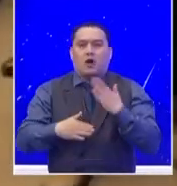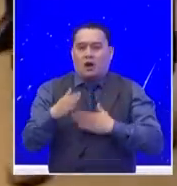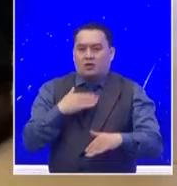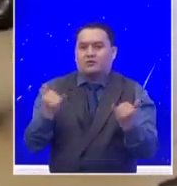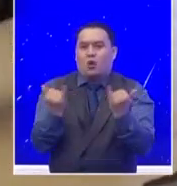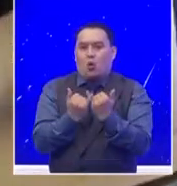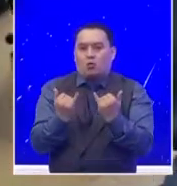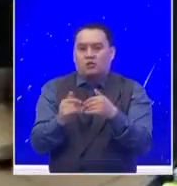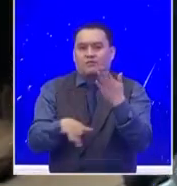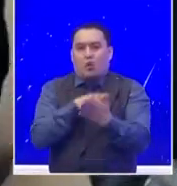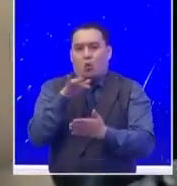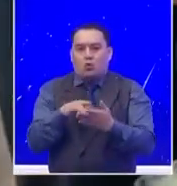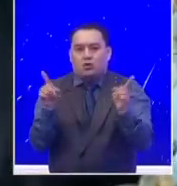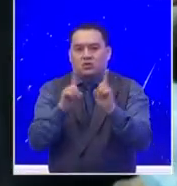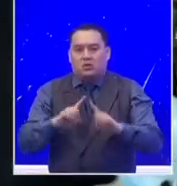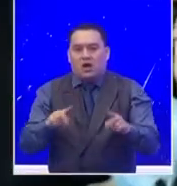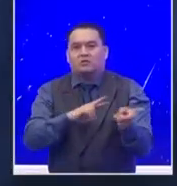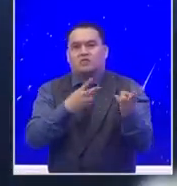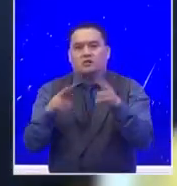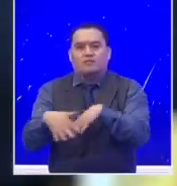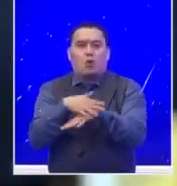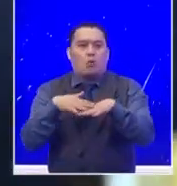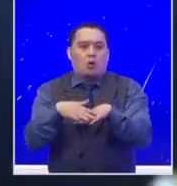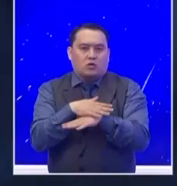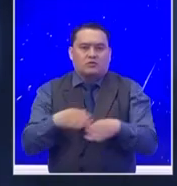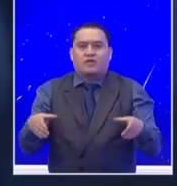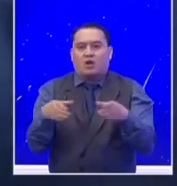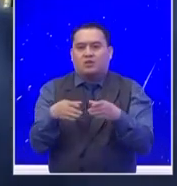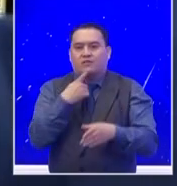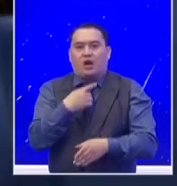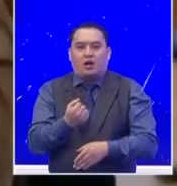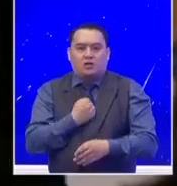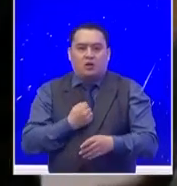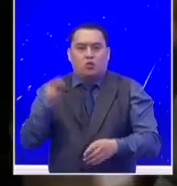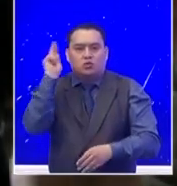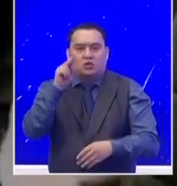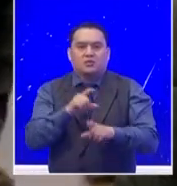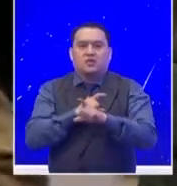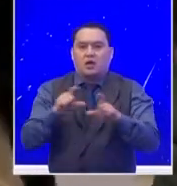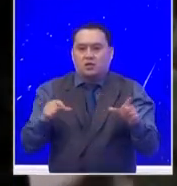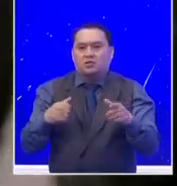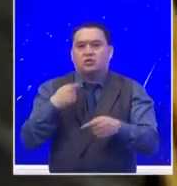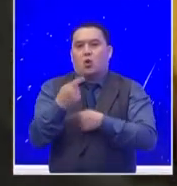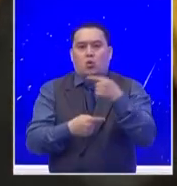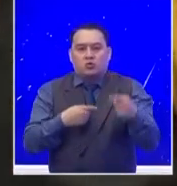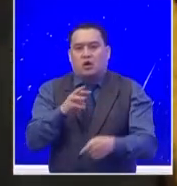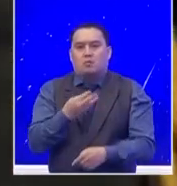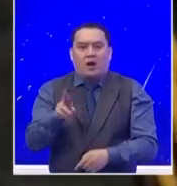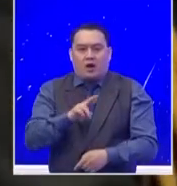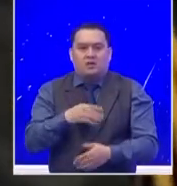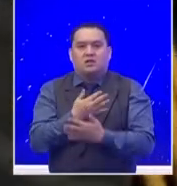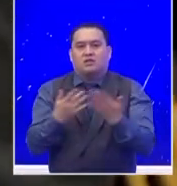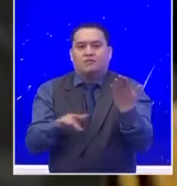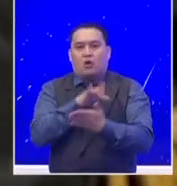жителей и гостей мегаполисов еще не раз. Музыкальный флешмоб сводного оркестра военных учебных заведений пройдет до конца мая